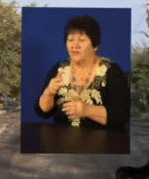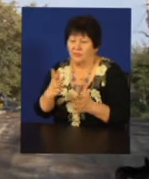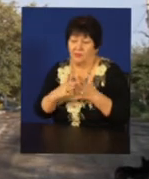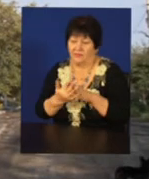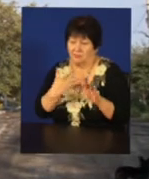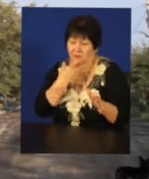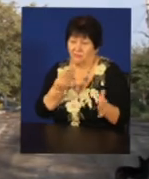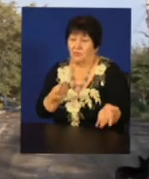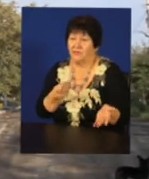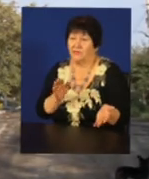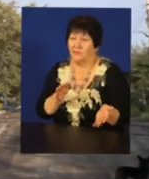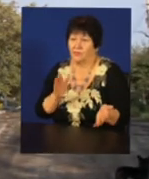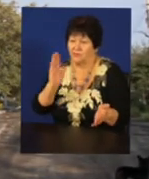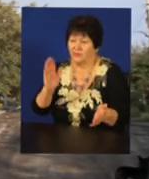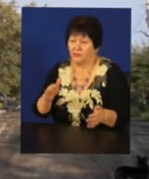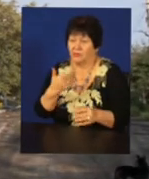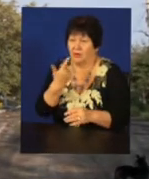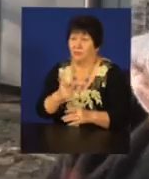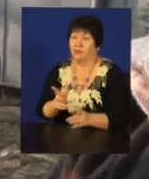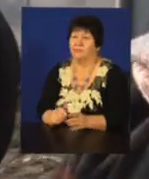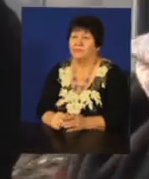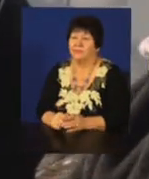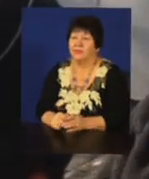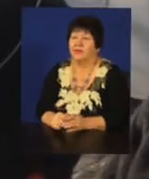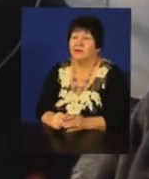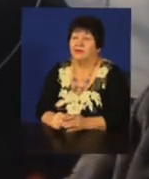frumos și mai cu un viitor mai bun.